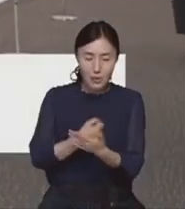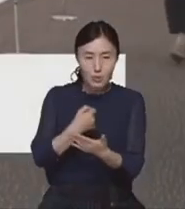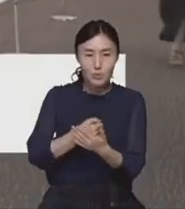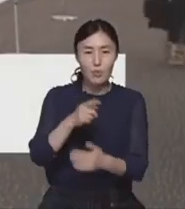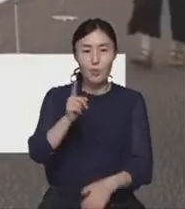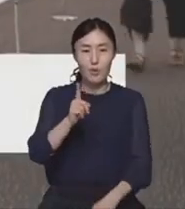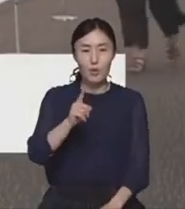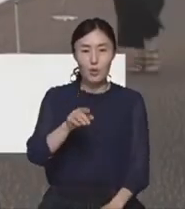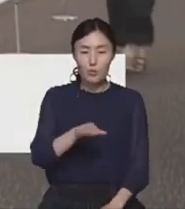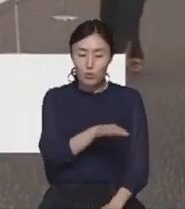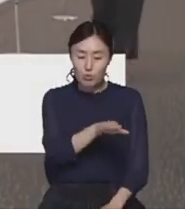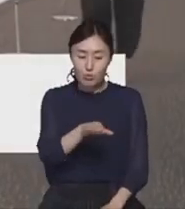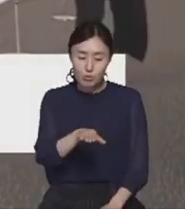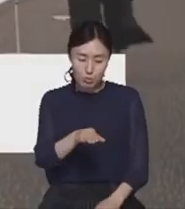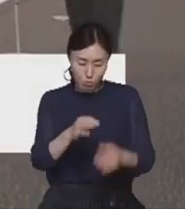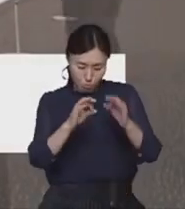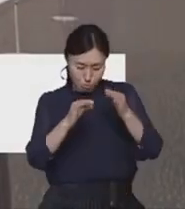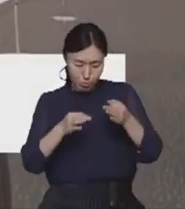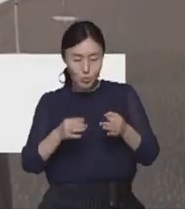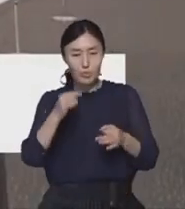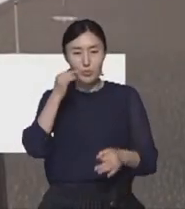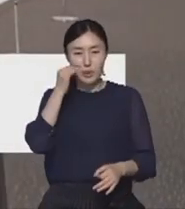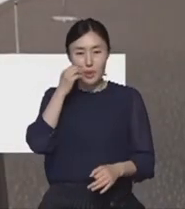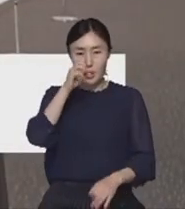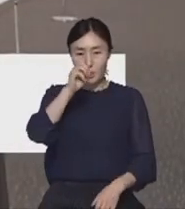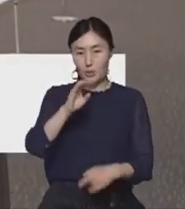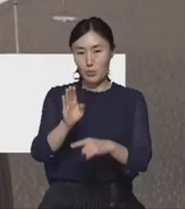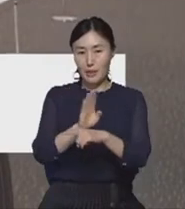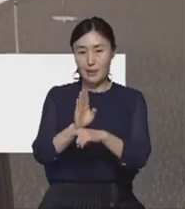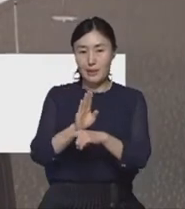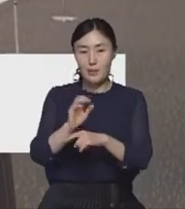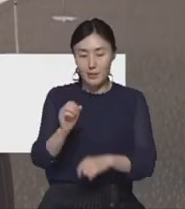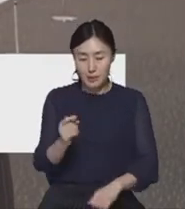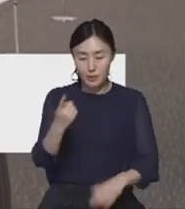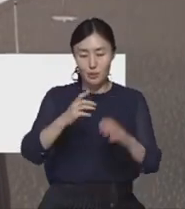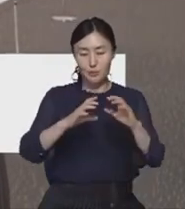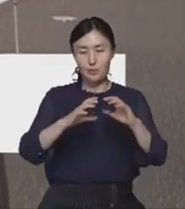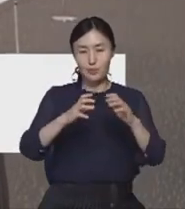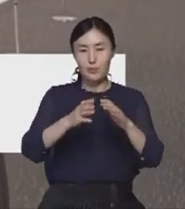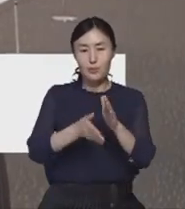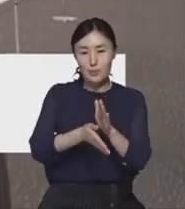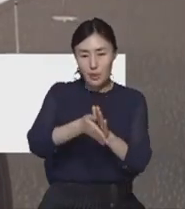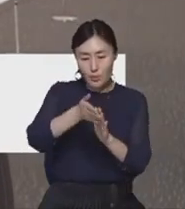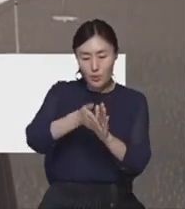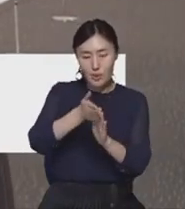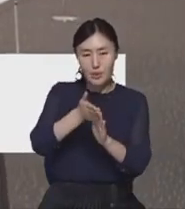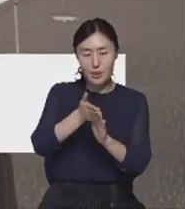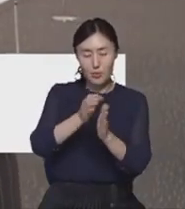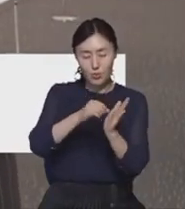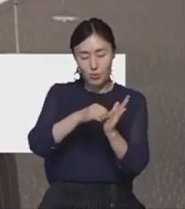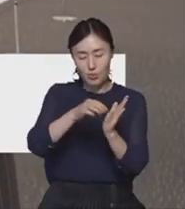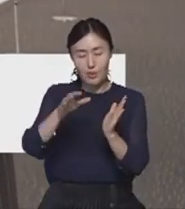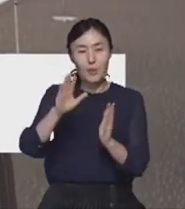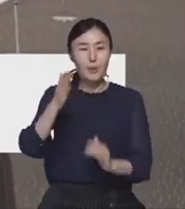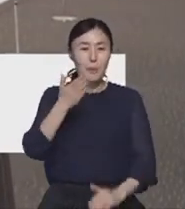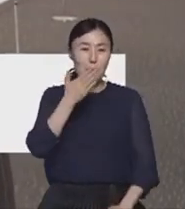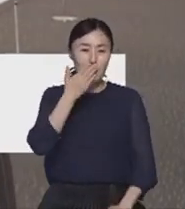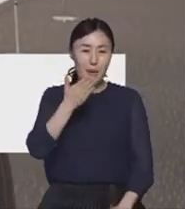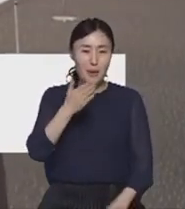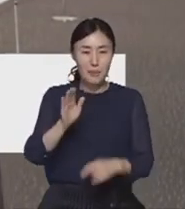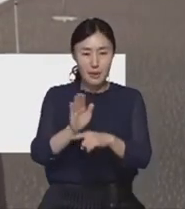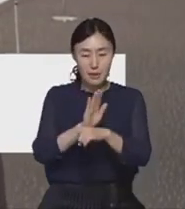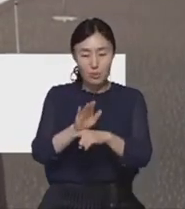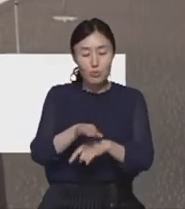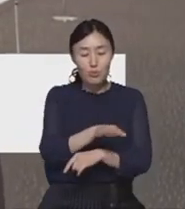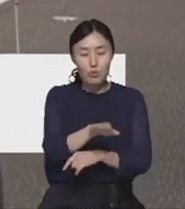그러니까 우리가 우리 스스로를 모르는 것. 광주 비엔날레를 통해서 국제적인 도시가 될 수 있고 광주 비엔날레가